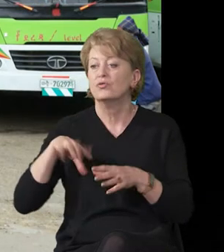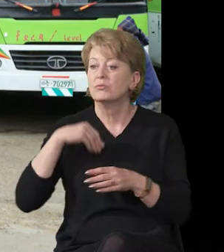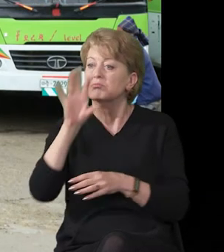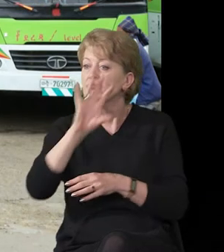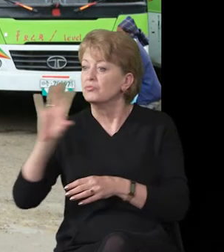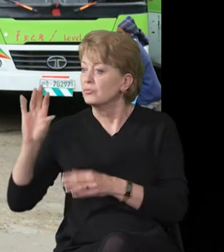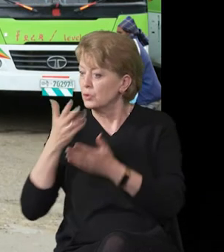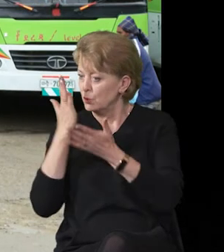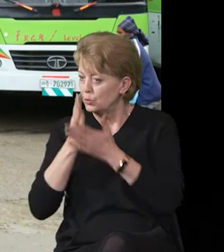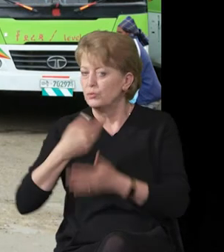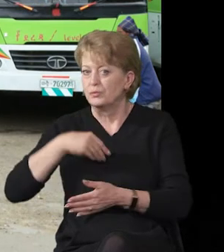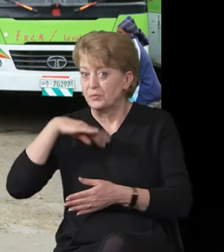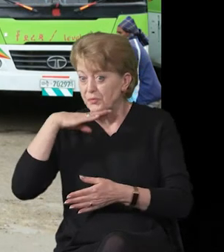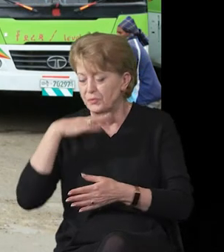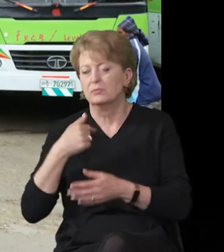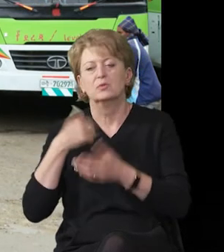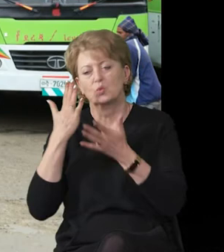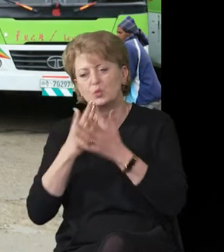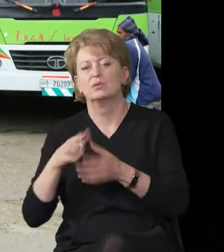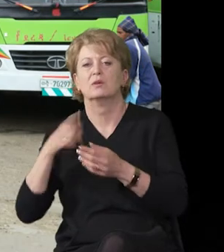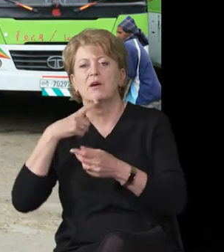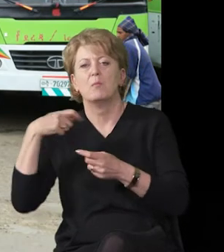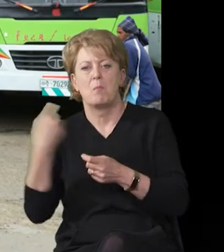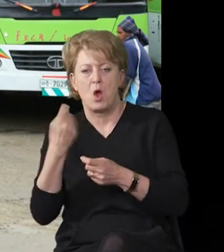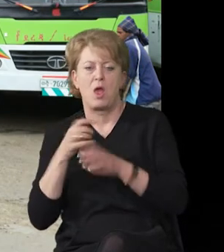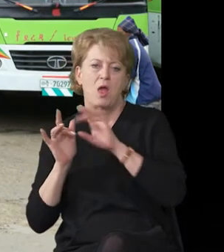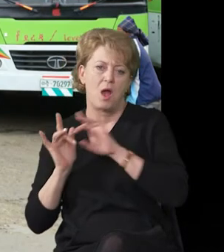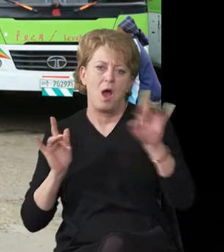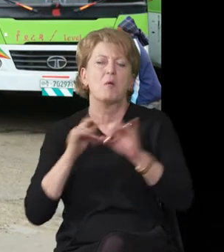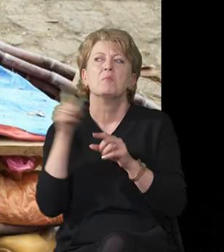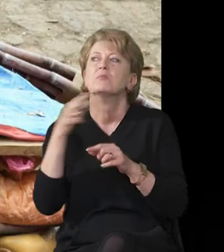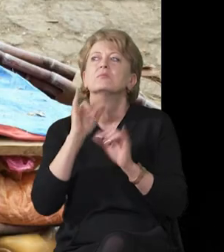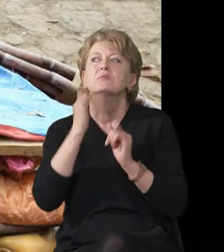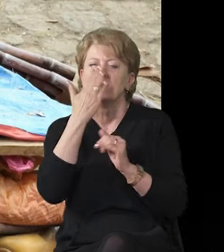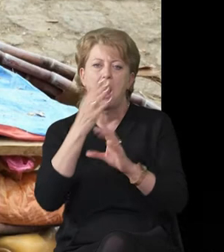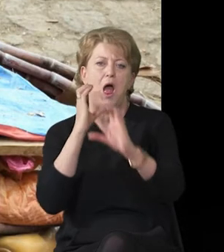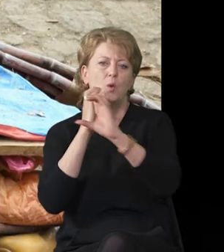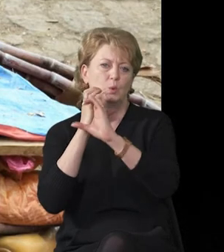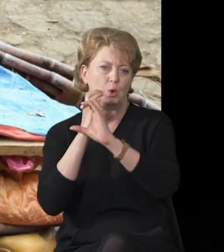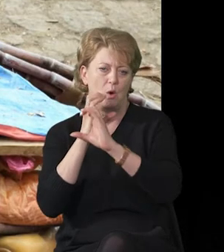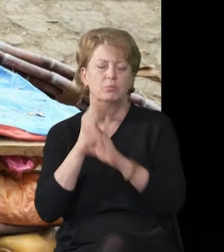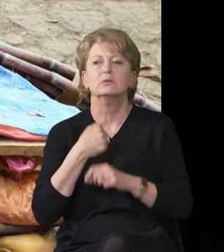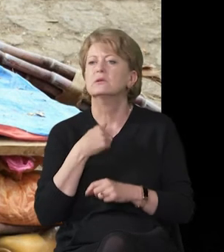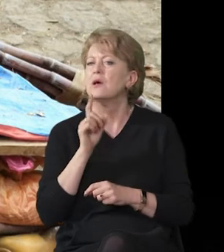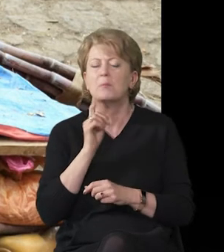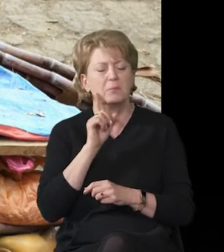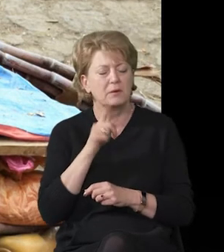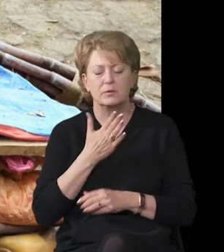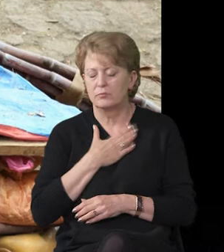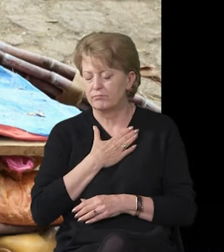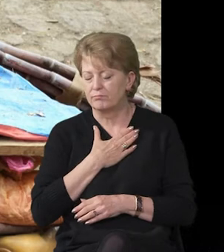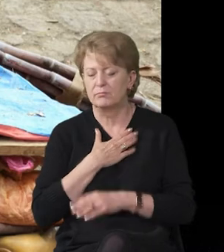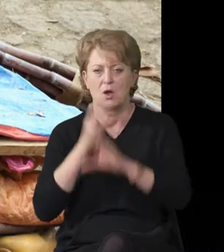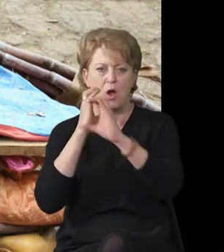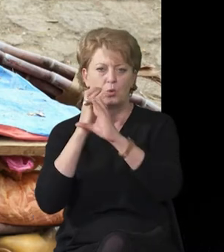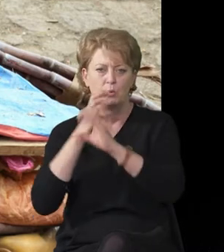takim podstawowym środkiem transportu w Etiopii są autobusy. I ja bardzo lubię podróżować autobusami, bo jest to świetna